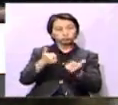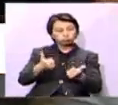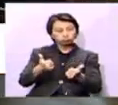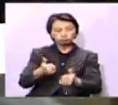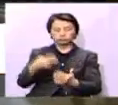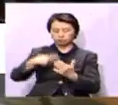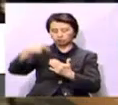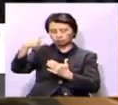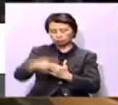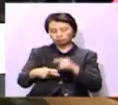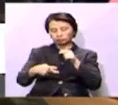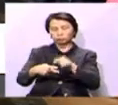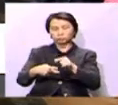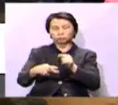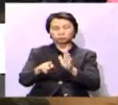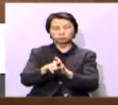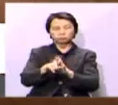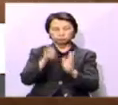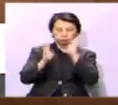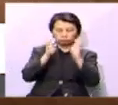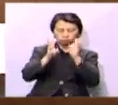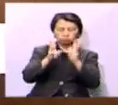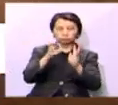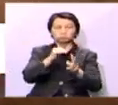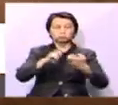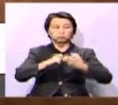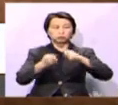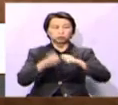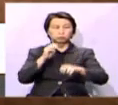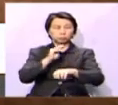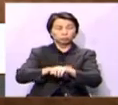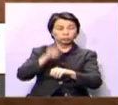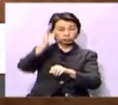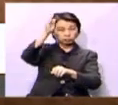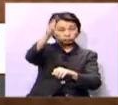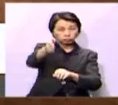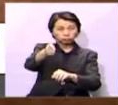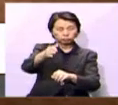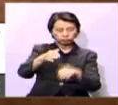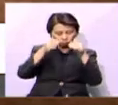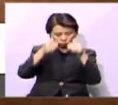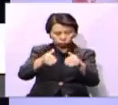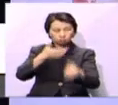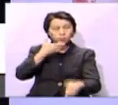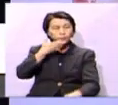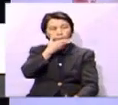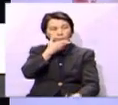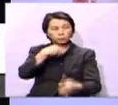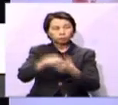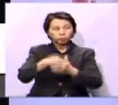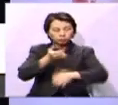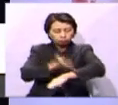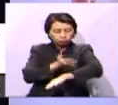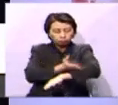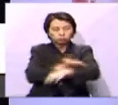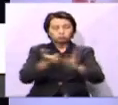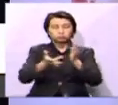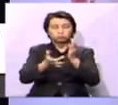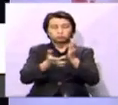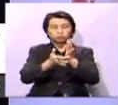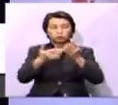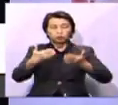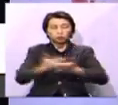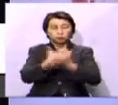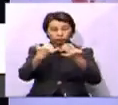Program ini juga merupakan satu kebimbangan dan masalah masa depan yang ditekankan belia dalam perkembangan teknologi masa